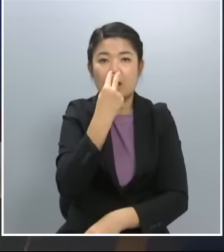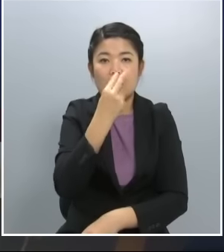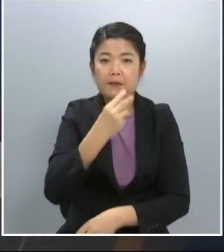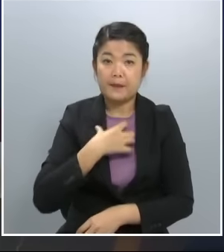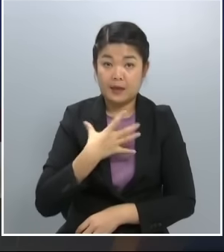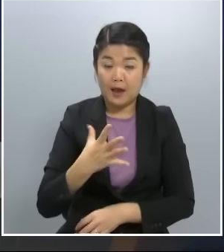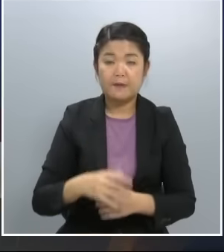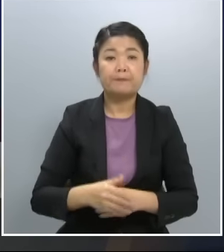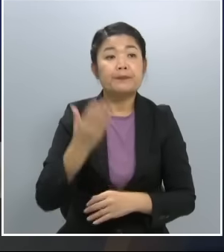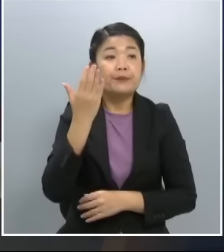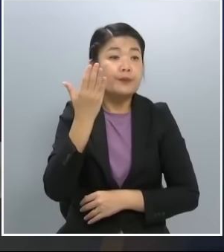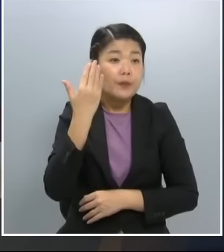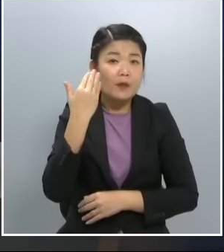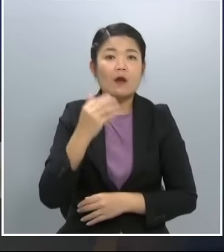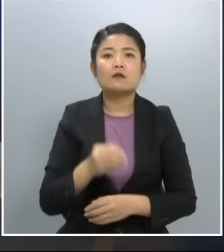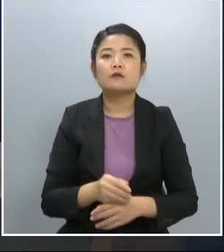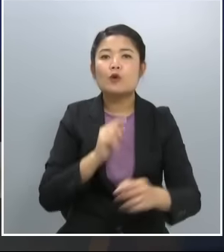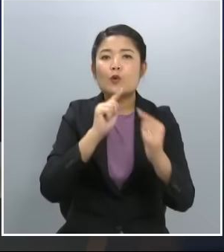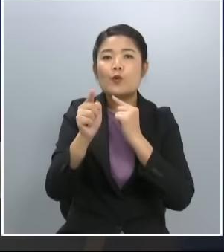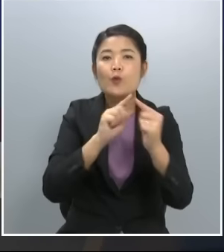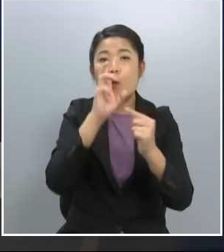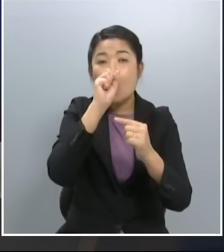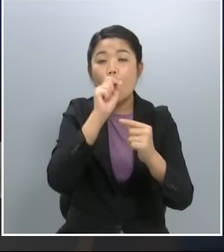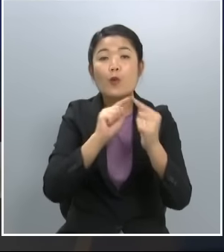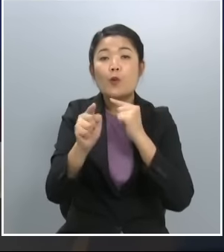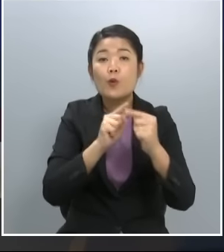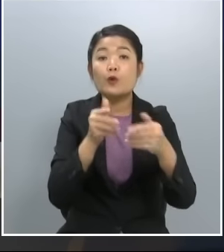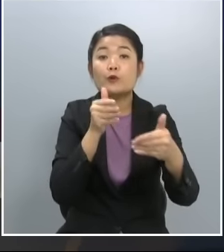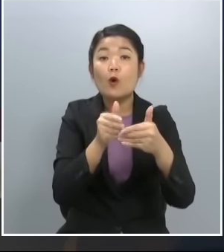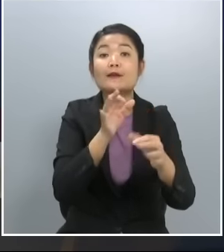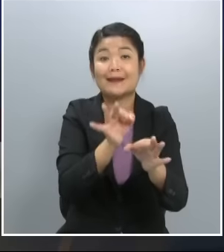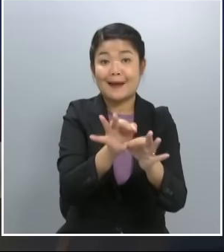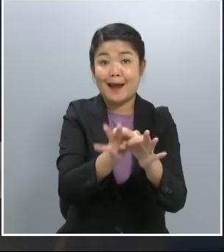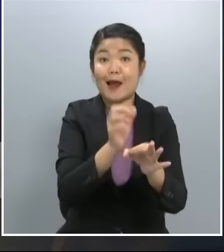วันก่อนผมลองคุยกับทางธนาคารดูเ